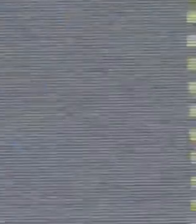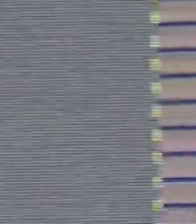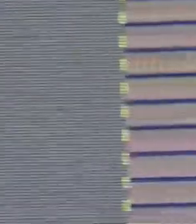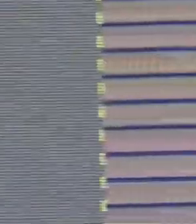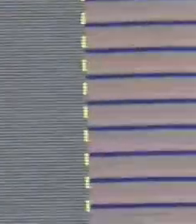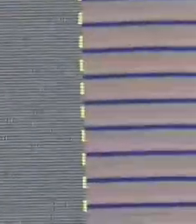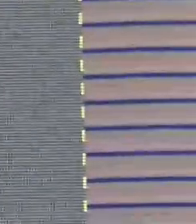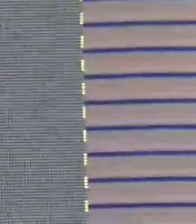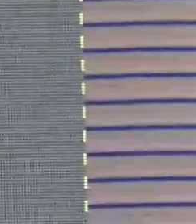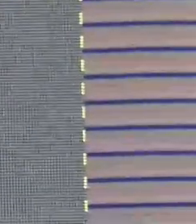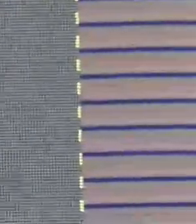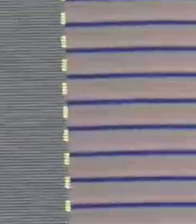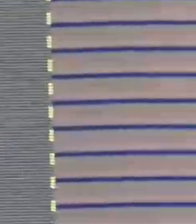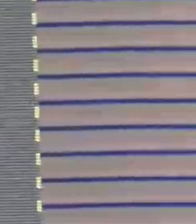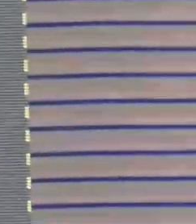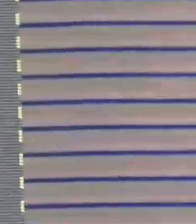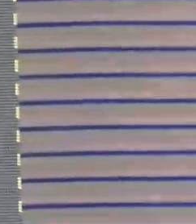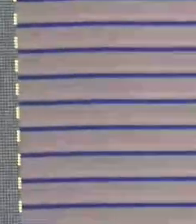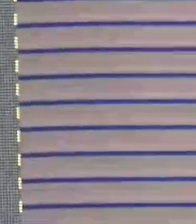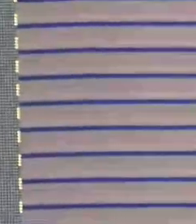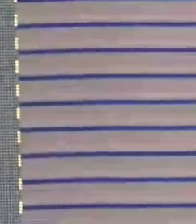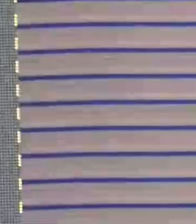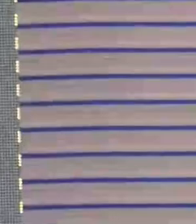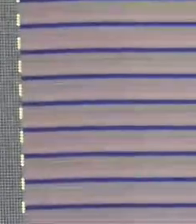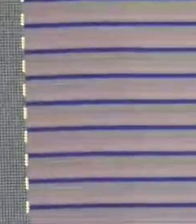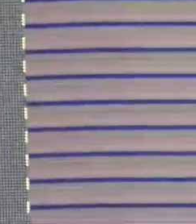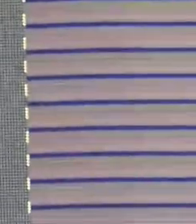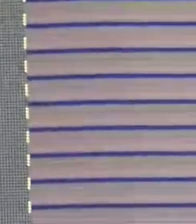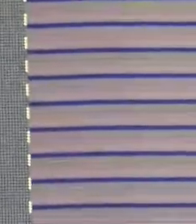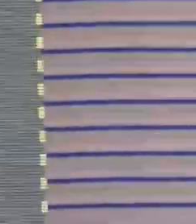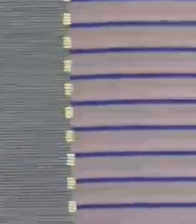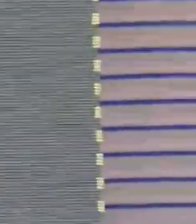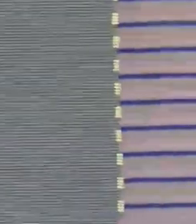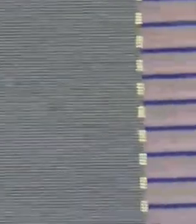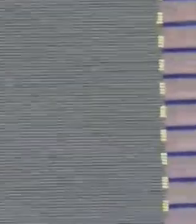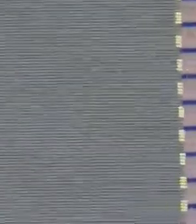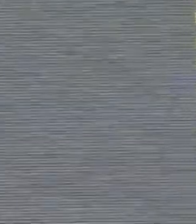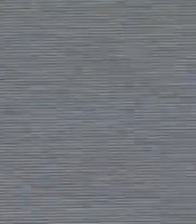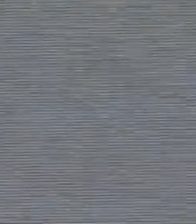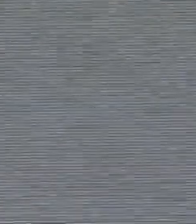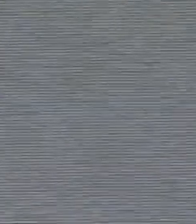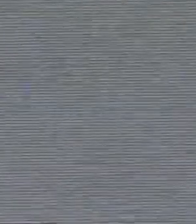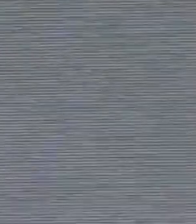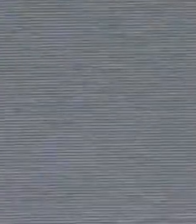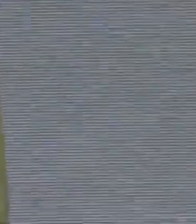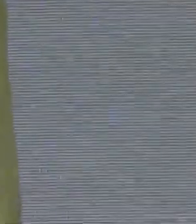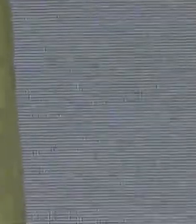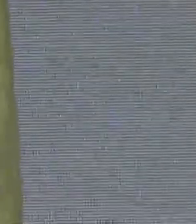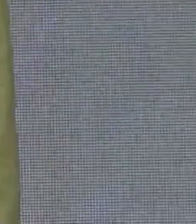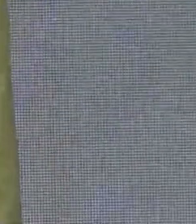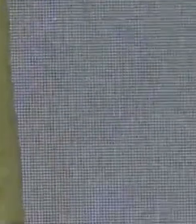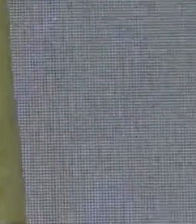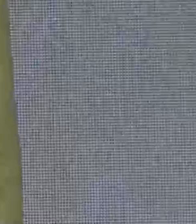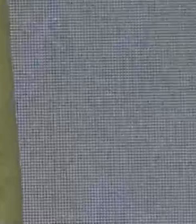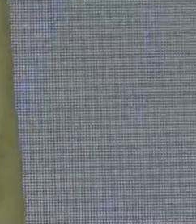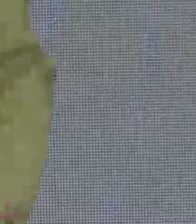That when God sends anyone into ministry. Quand Dieu envoie quelqu'un dans le ministère. It sends him with